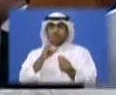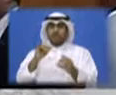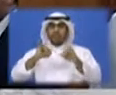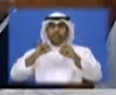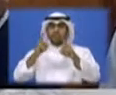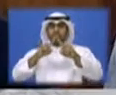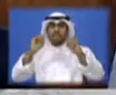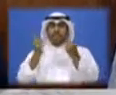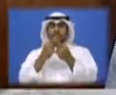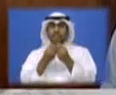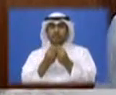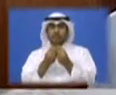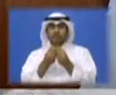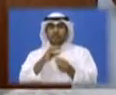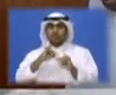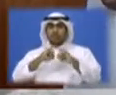المدني وشركات